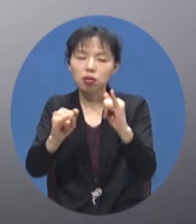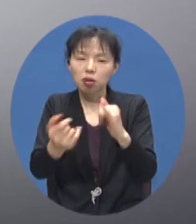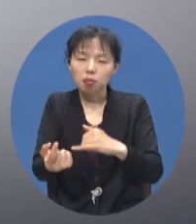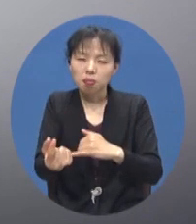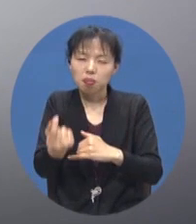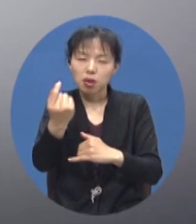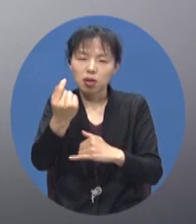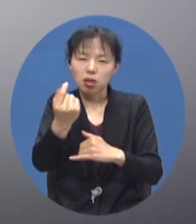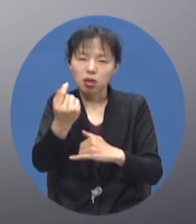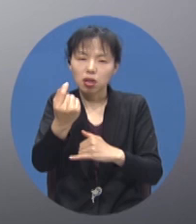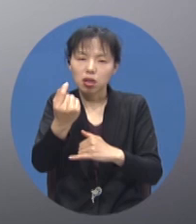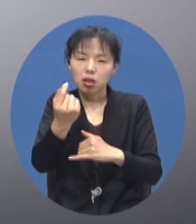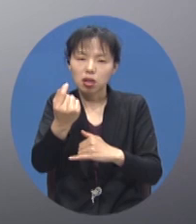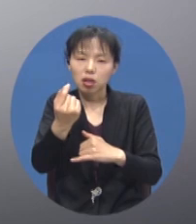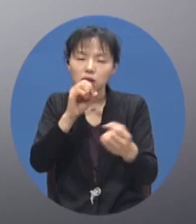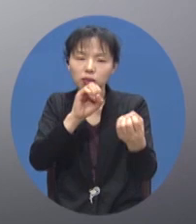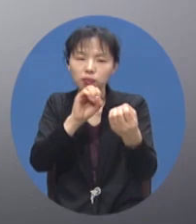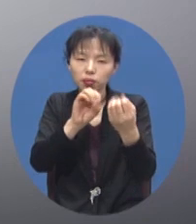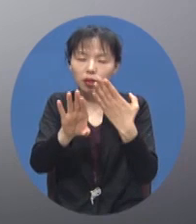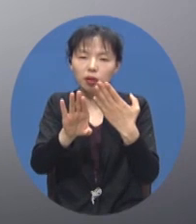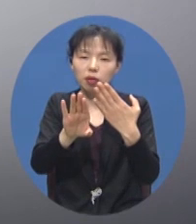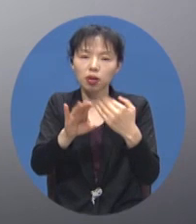수학지능이 뛰어난 겁니다.